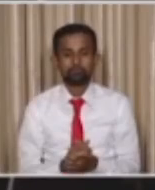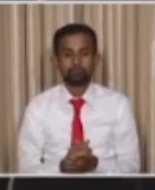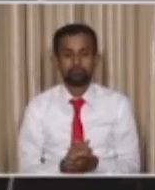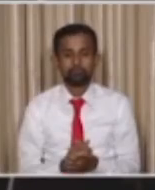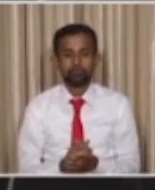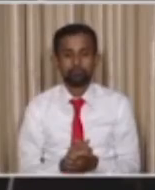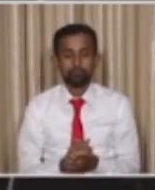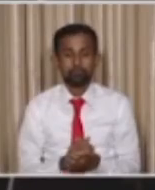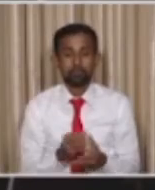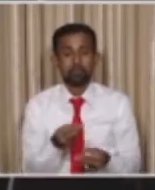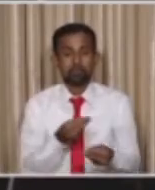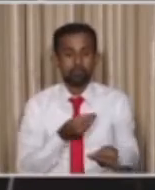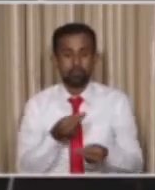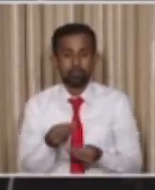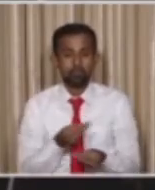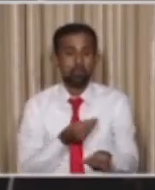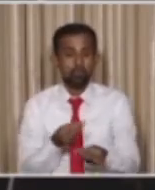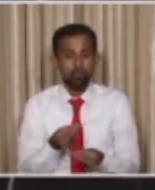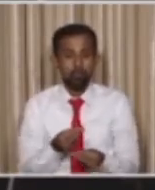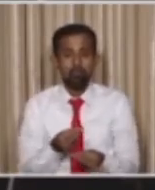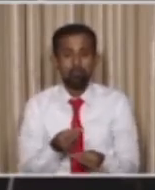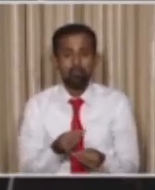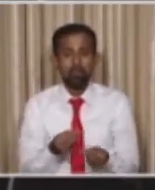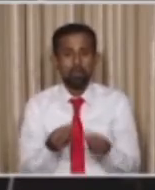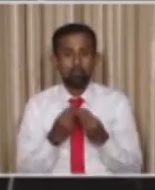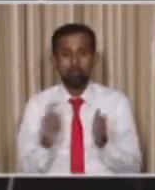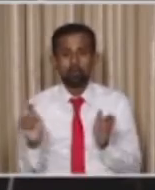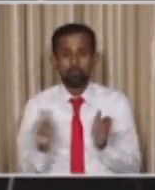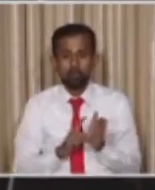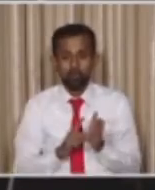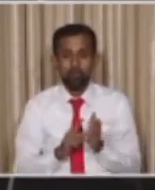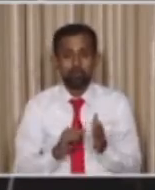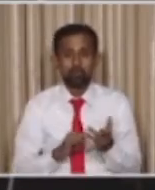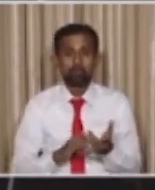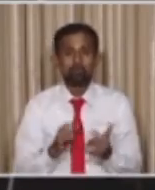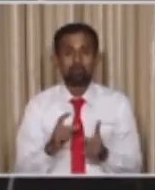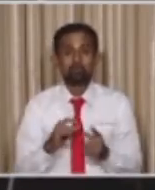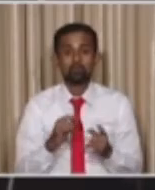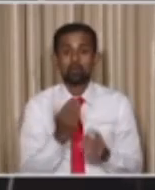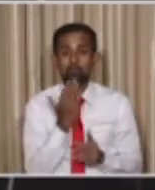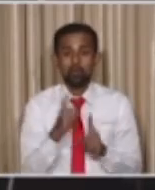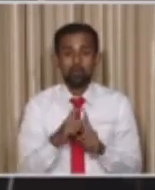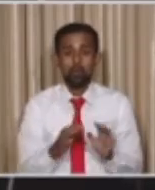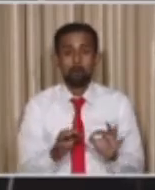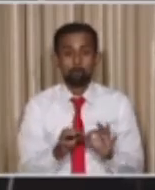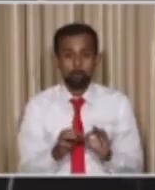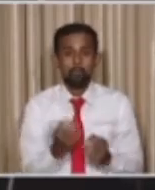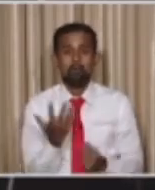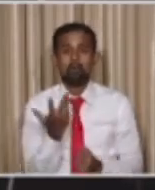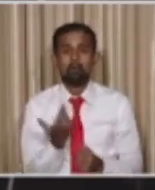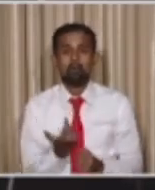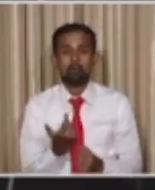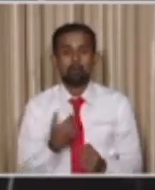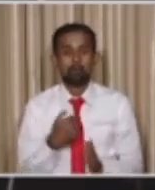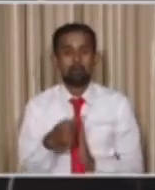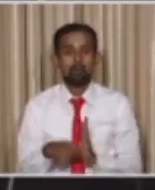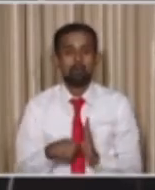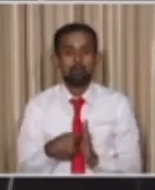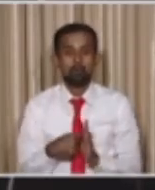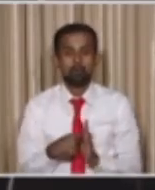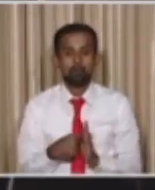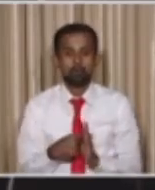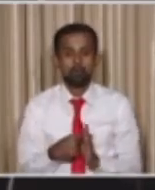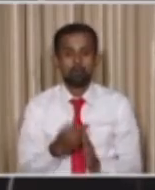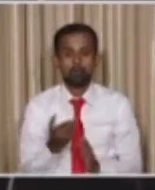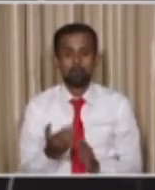මේ අන්තර් හොමාරු ගණදෙනු වලින් ලැබෙන ආදායම් ගත්තොත් US බිලියන ගණන්. හැබැයි අපේ රටේ